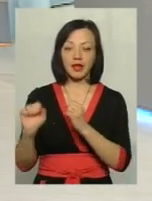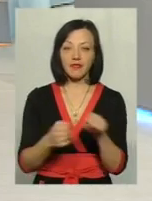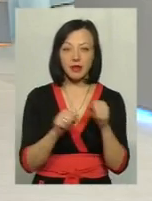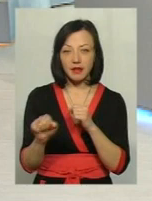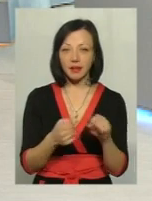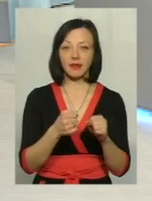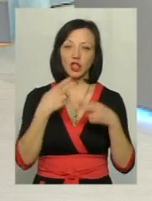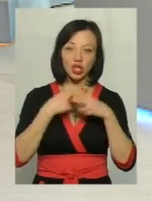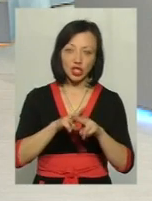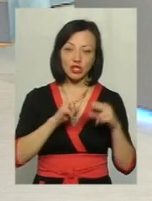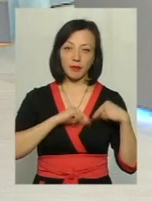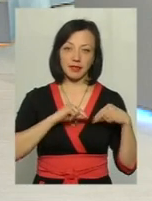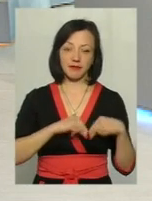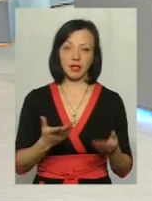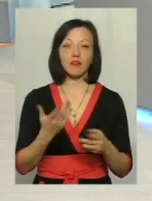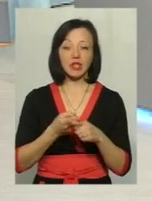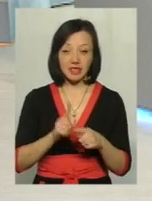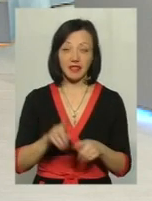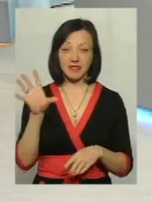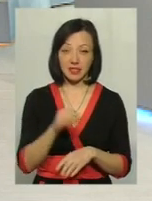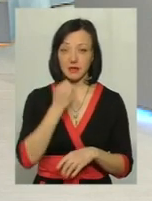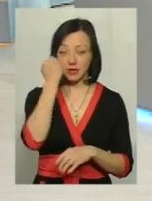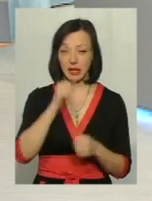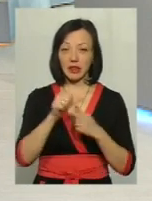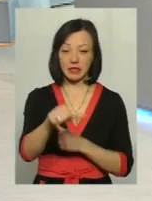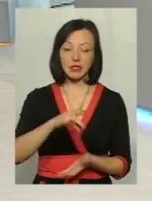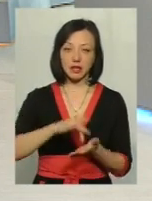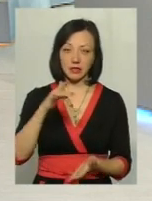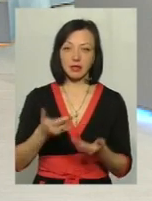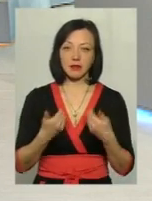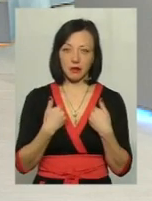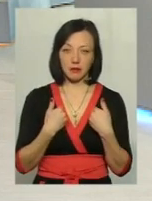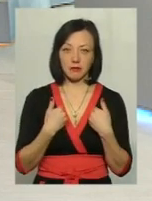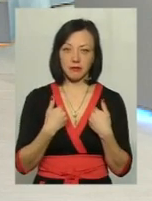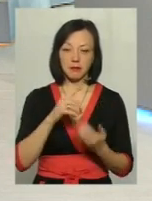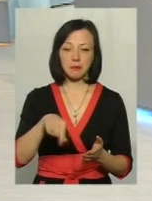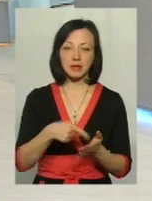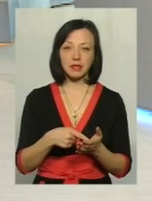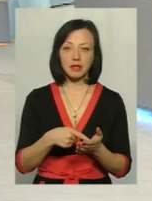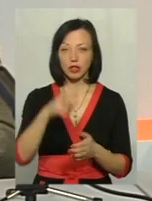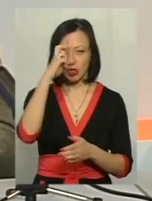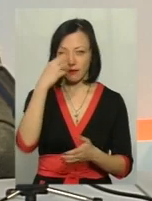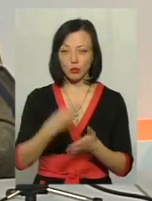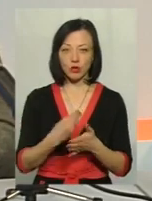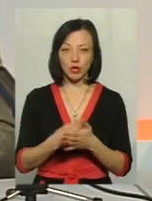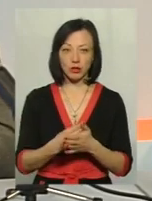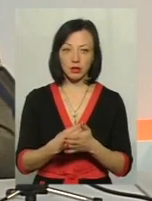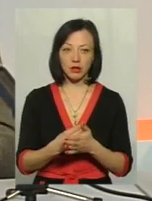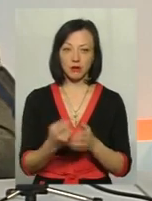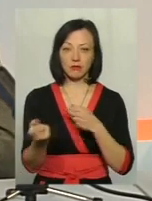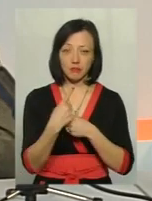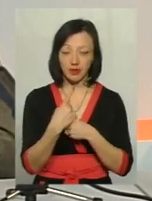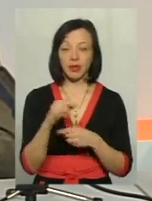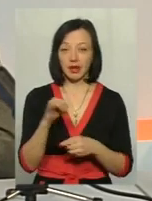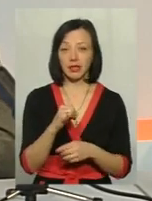двірників, технічний персонал. Оце все завдяки децентралізації нам міський бюджет, державний бюджет поручив.